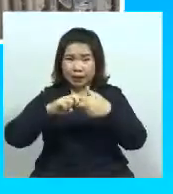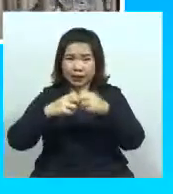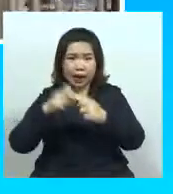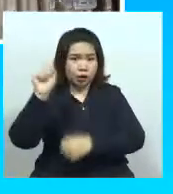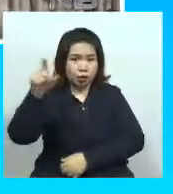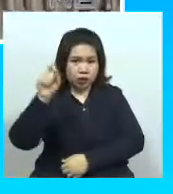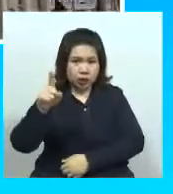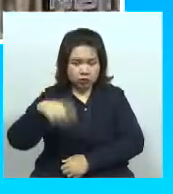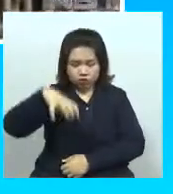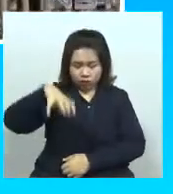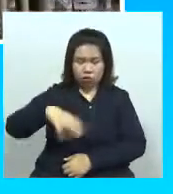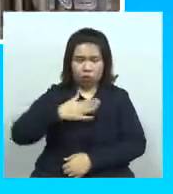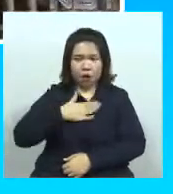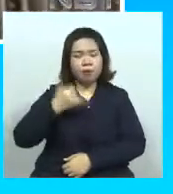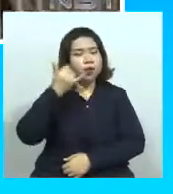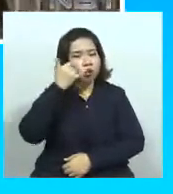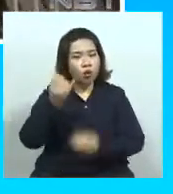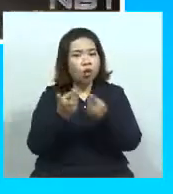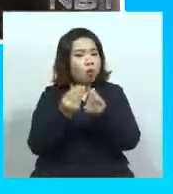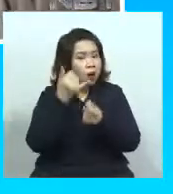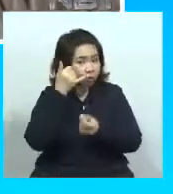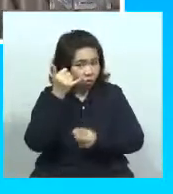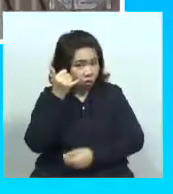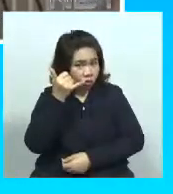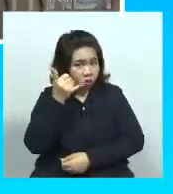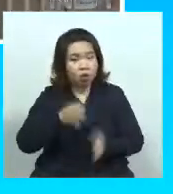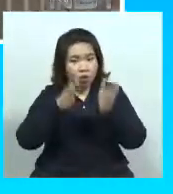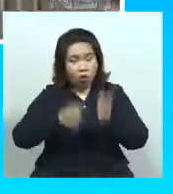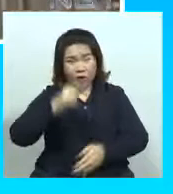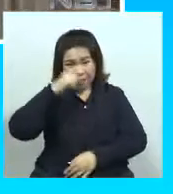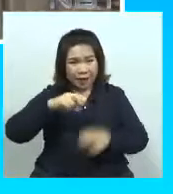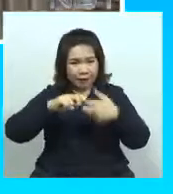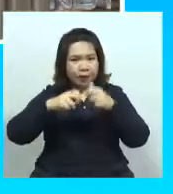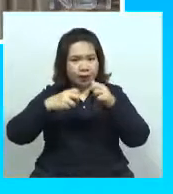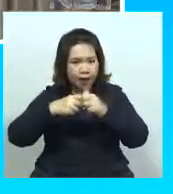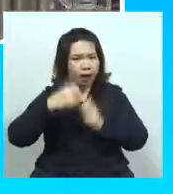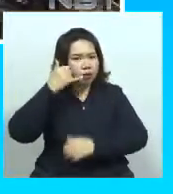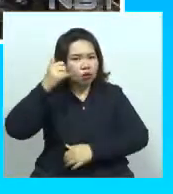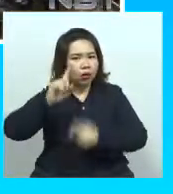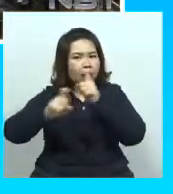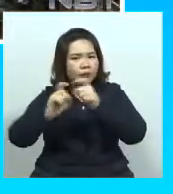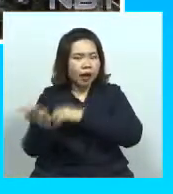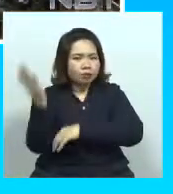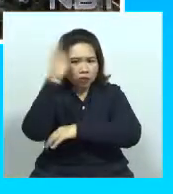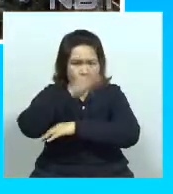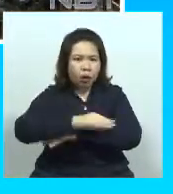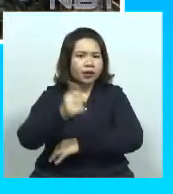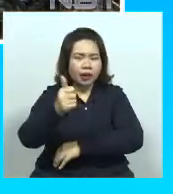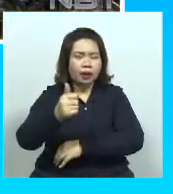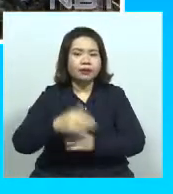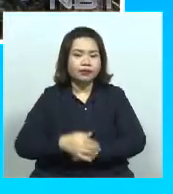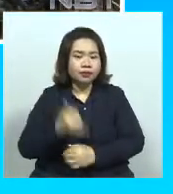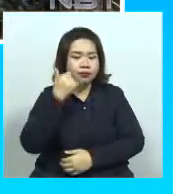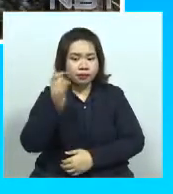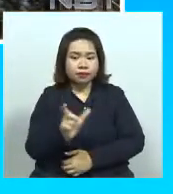ทางสถานกงสุลใหญ่มีหมายเลขโทรศัพท์ฮอตไลน์นะครับที่พี่น้องชาวไทยที่ประสบปัญหาสามารถติดต่อได้ตลอดเวลานะครับผมขออนุญา